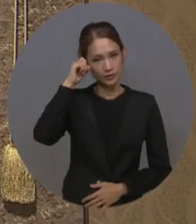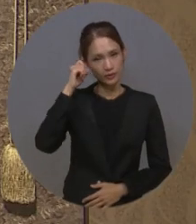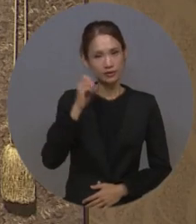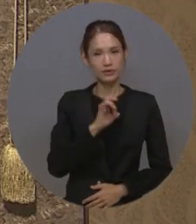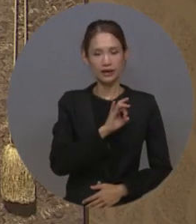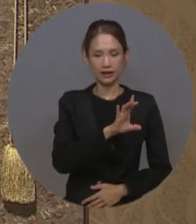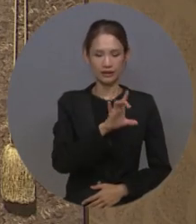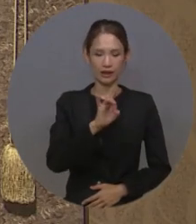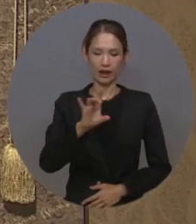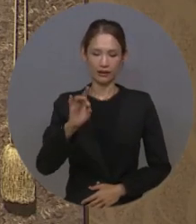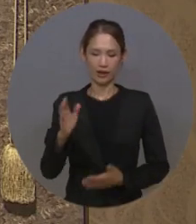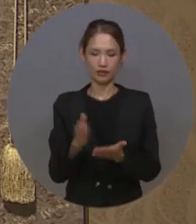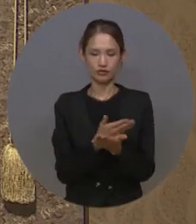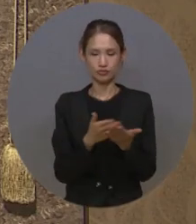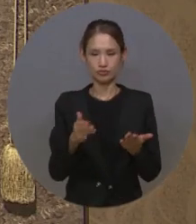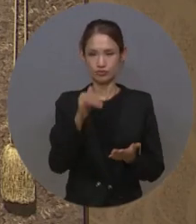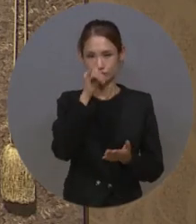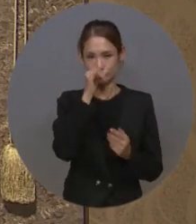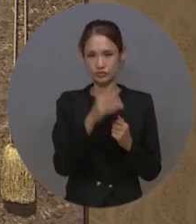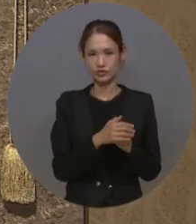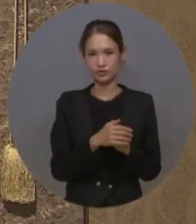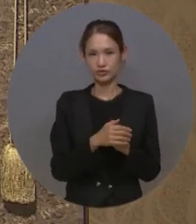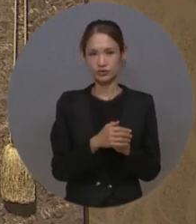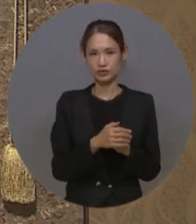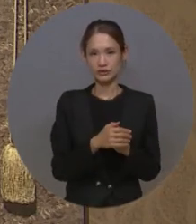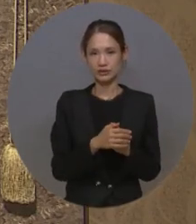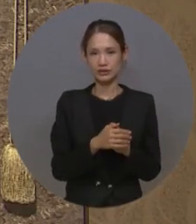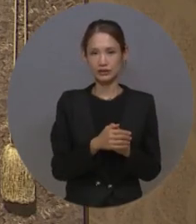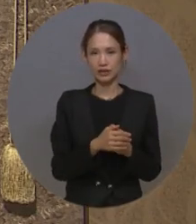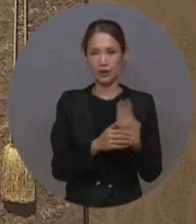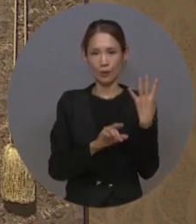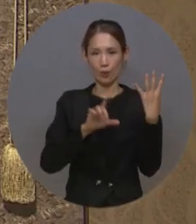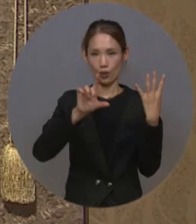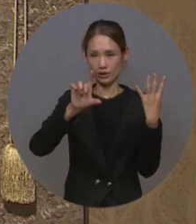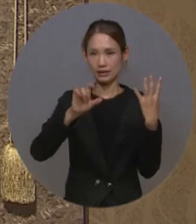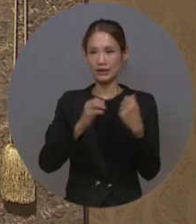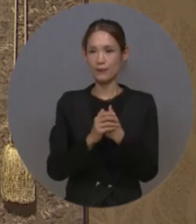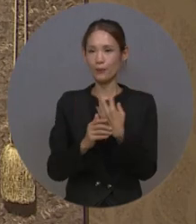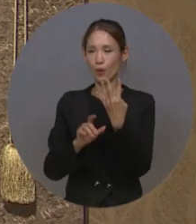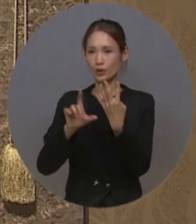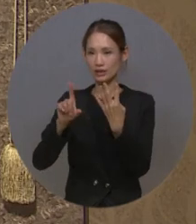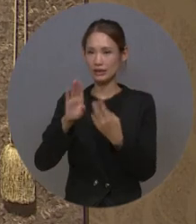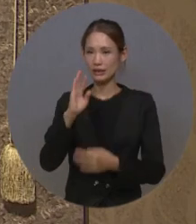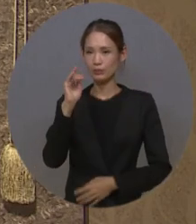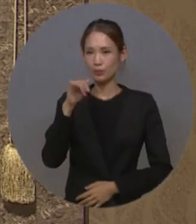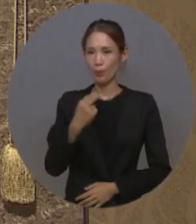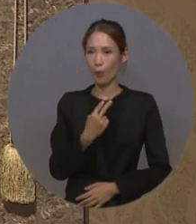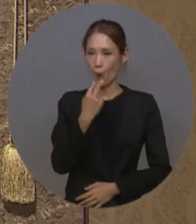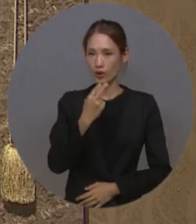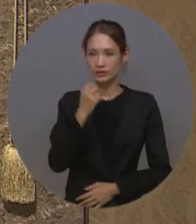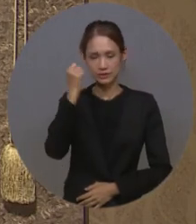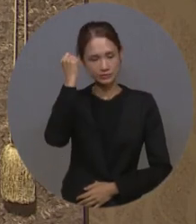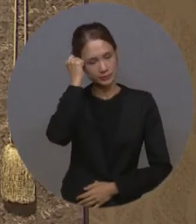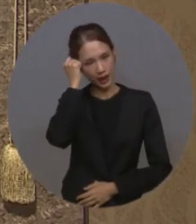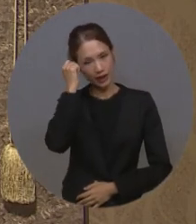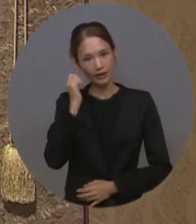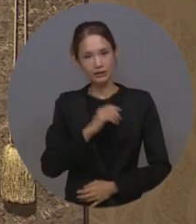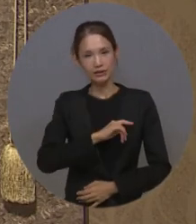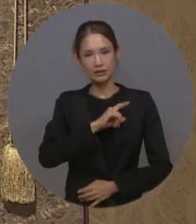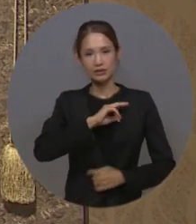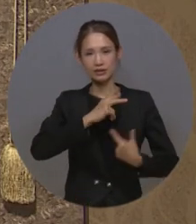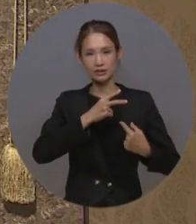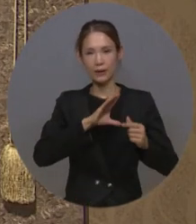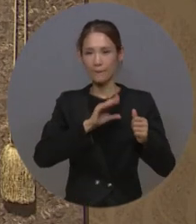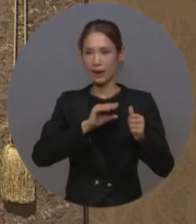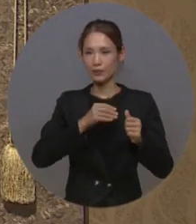따로따로 구분을 해놨어요. 따로 일명 따로요? 포디 베개 또는 포디 목숨 베개라고 오. 하는 이제 브랜드명은 방송에서 말하면